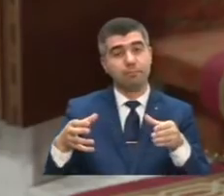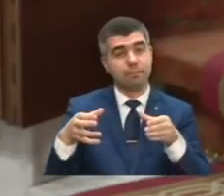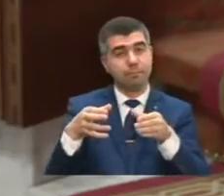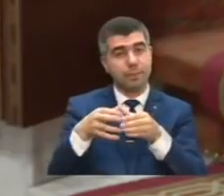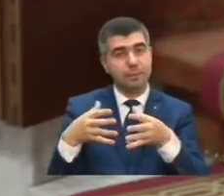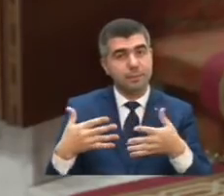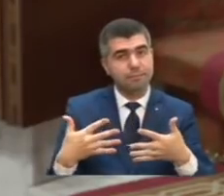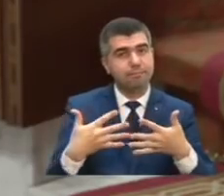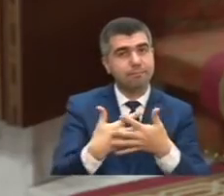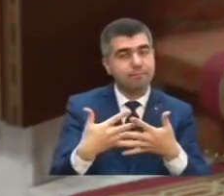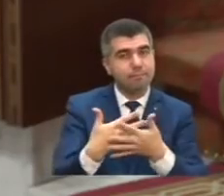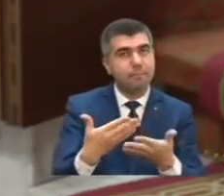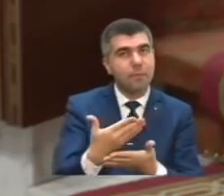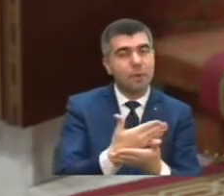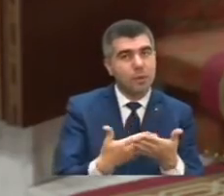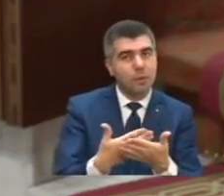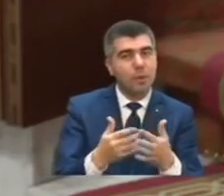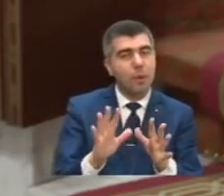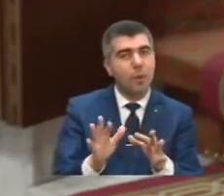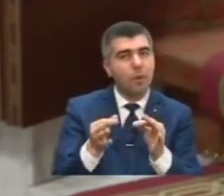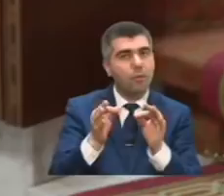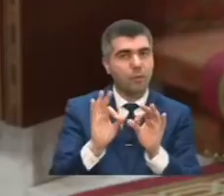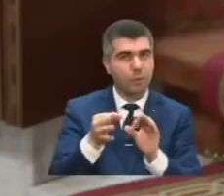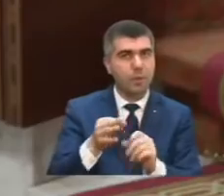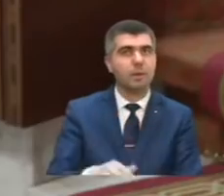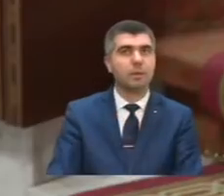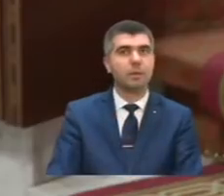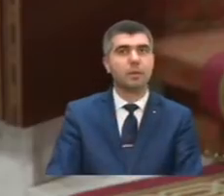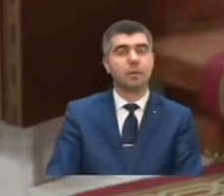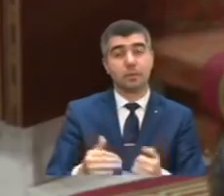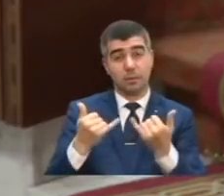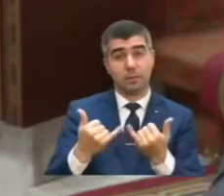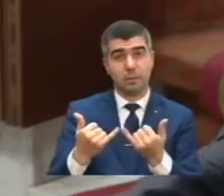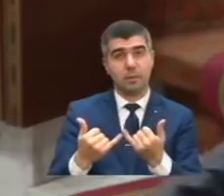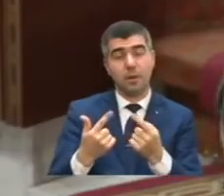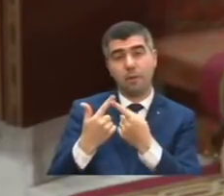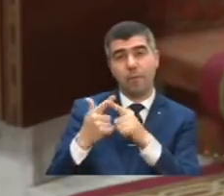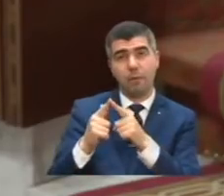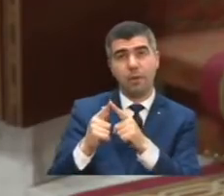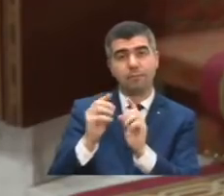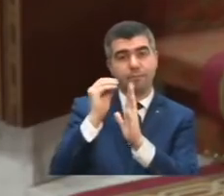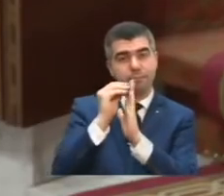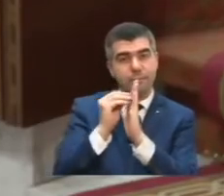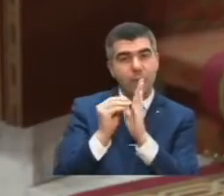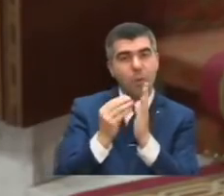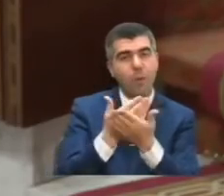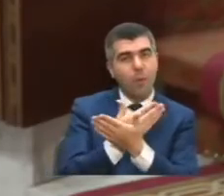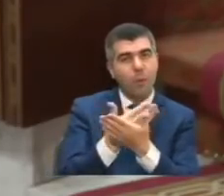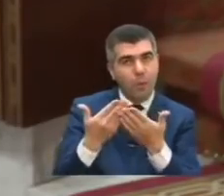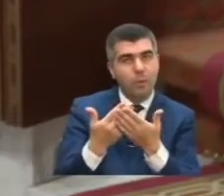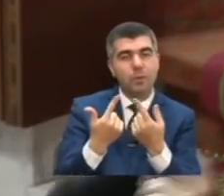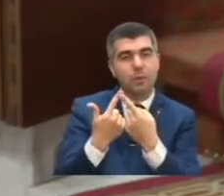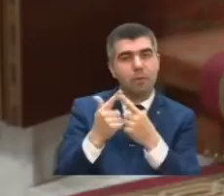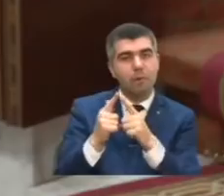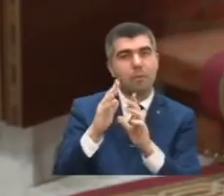كانت هناك بطبيعة الحال واحد المجموعة المؤشرات دارت، الآن بطبيعة الحال أخذ عدد منها بعين الاعتبار فيما يتعلق